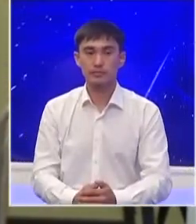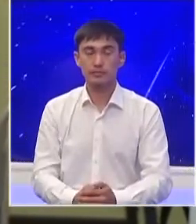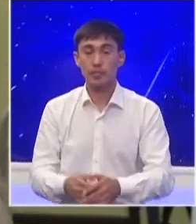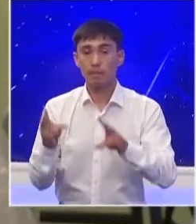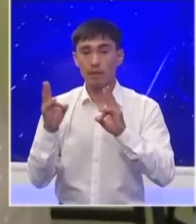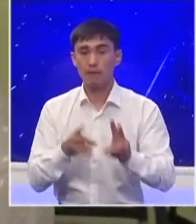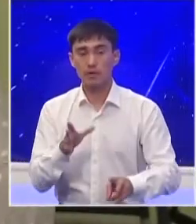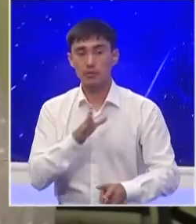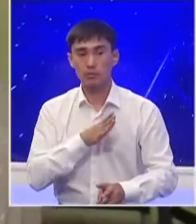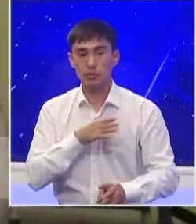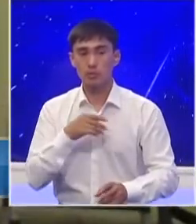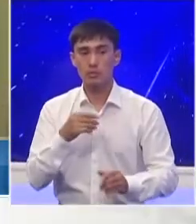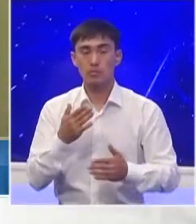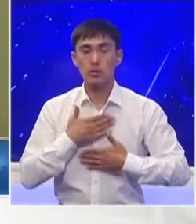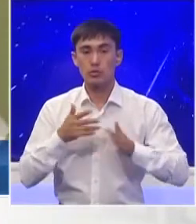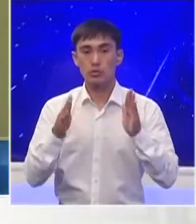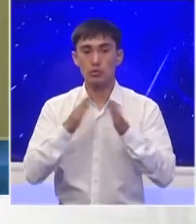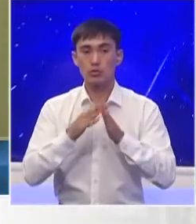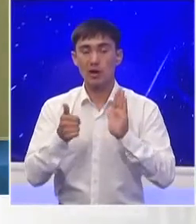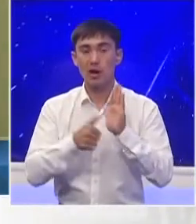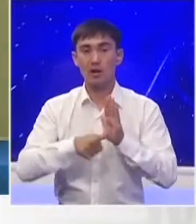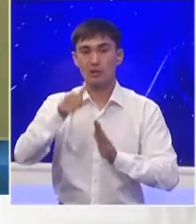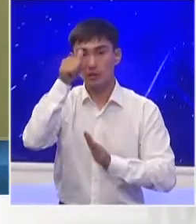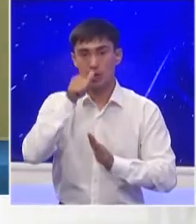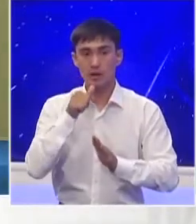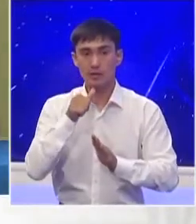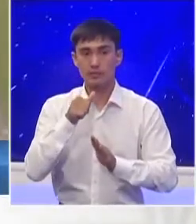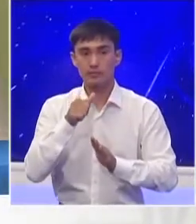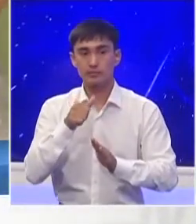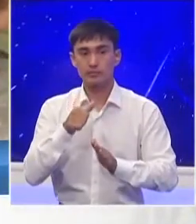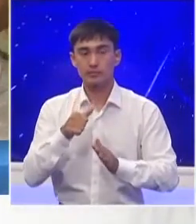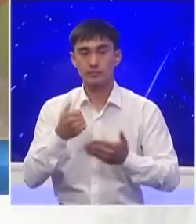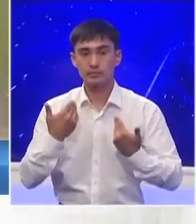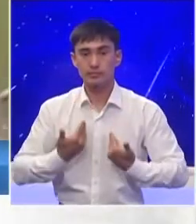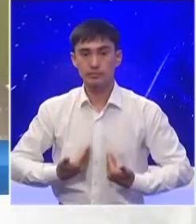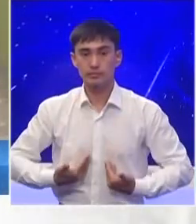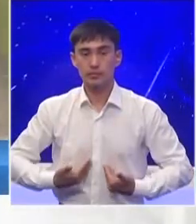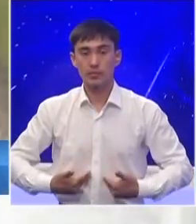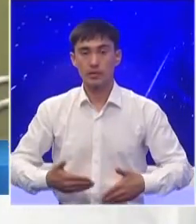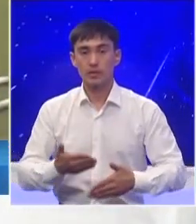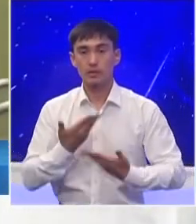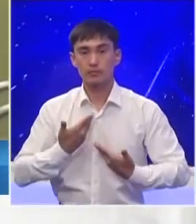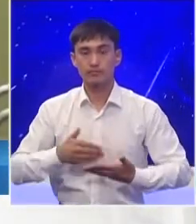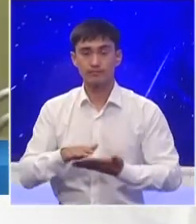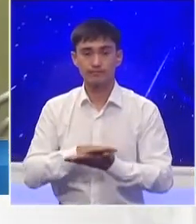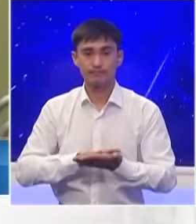үйде мен енді 6 ай жан жоқ болды, көкіректен мүлдем жан жоқ болды. Осыдан